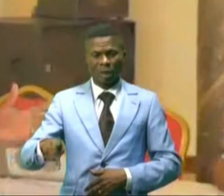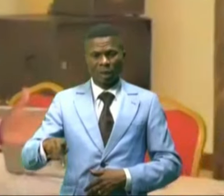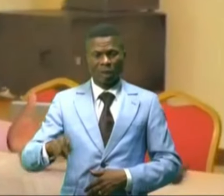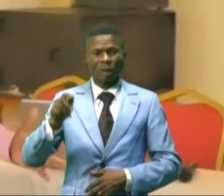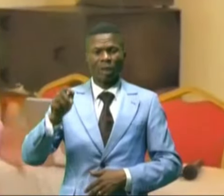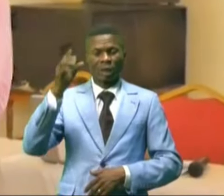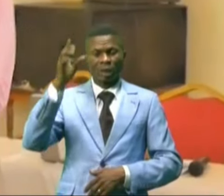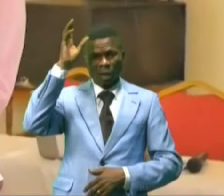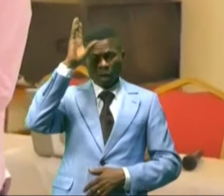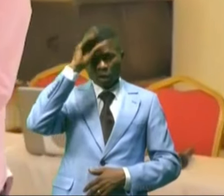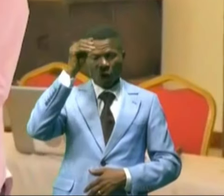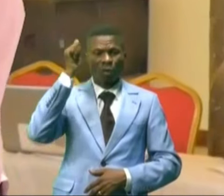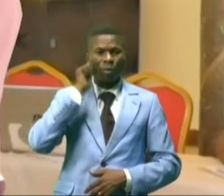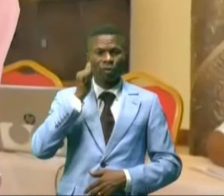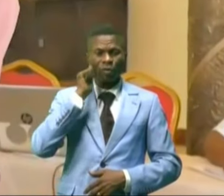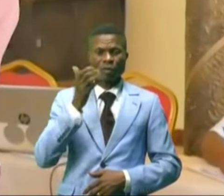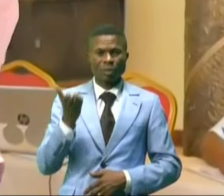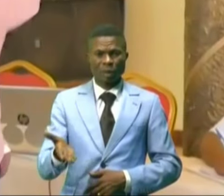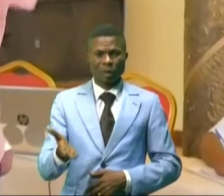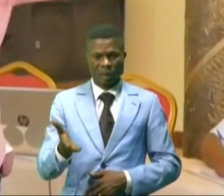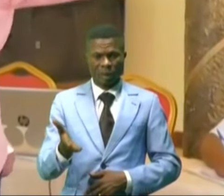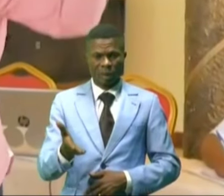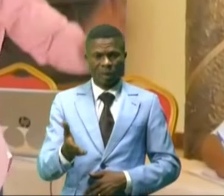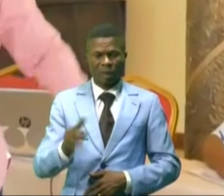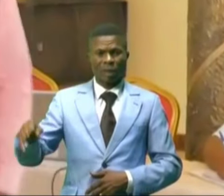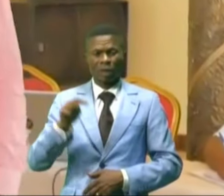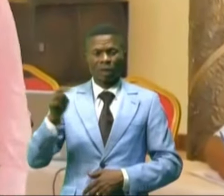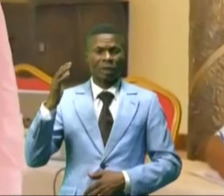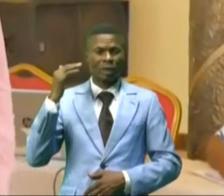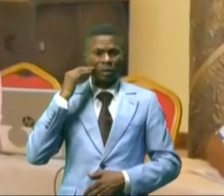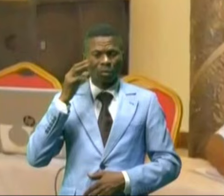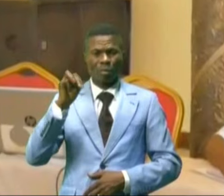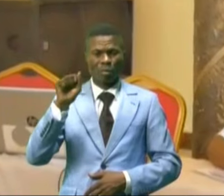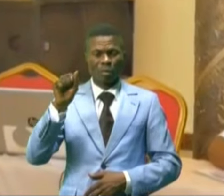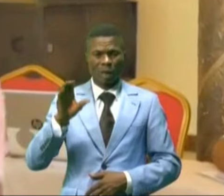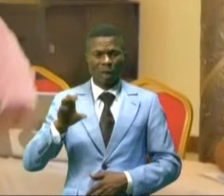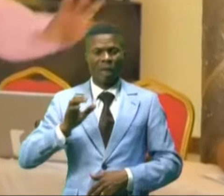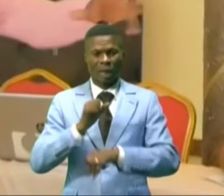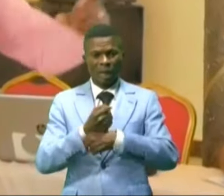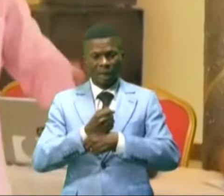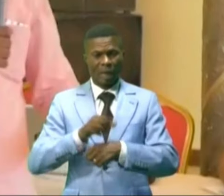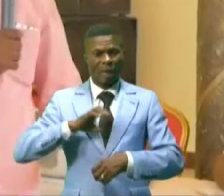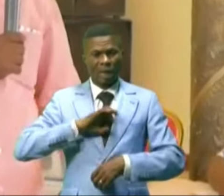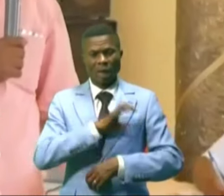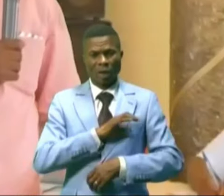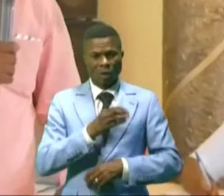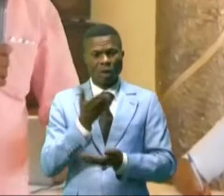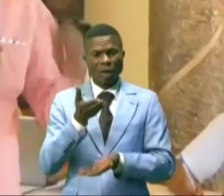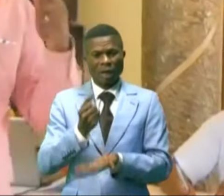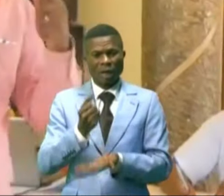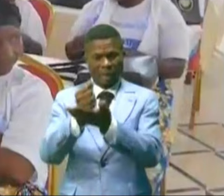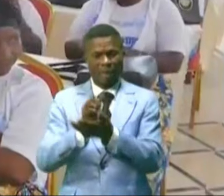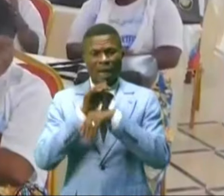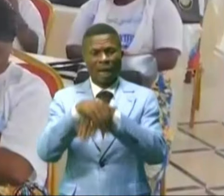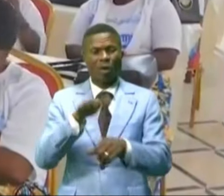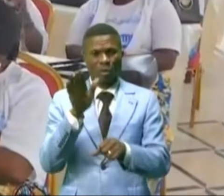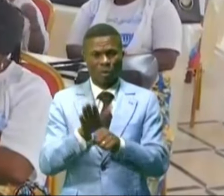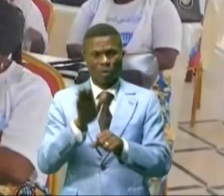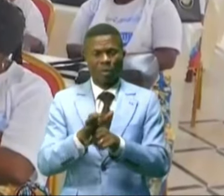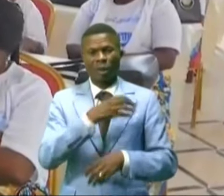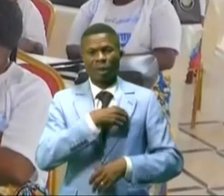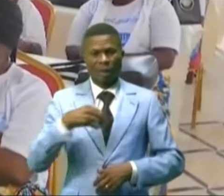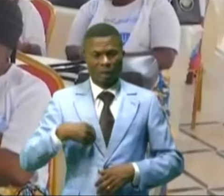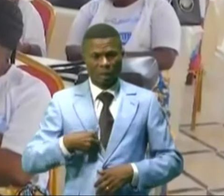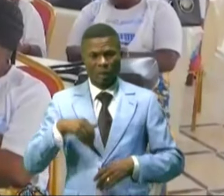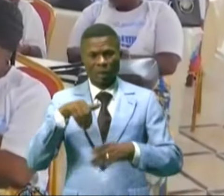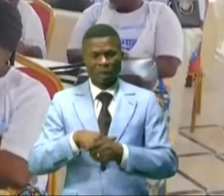JAR, Jean-Marc Mazio, cette mise en place de comité permettra la participation active de la femme dans